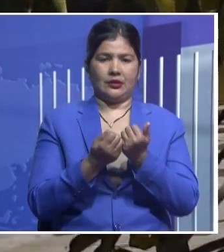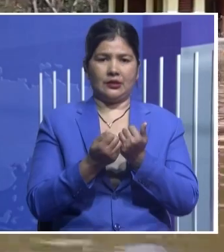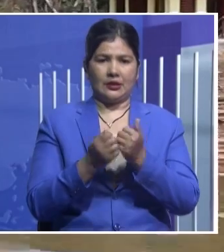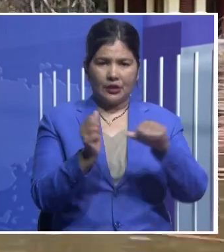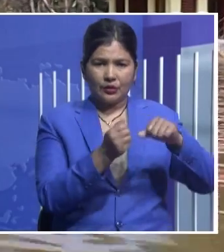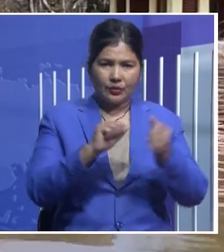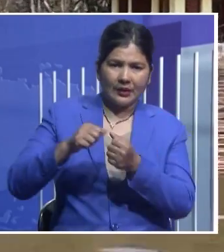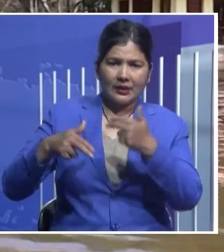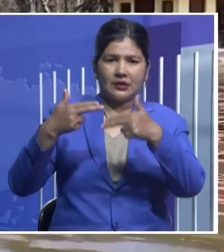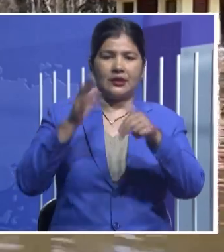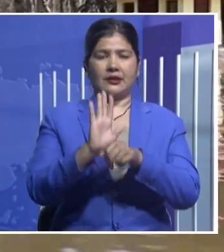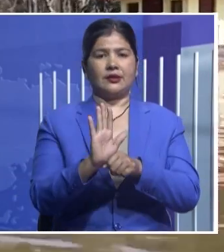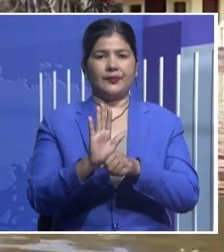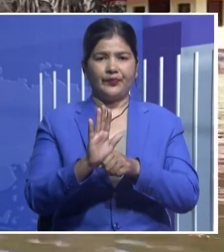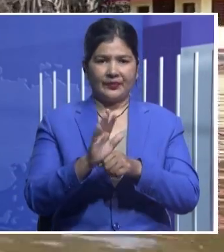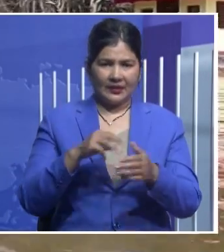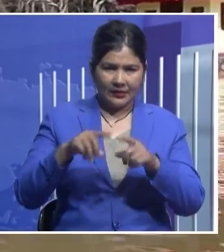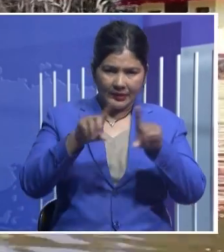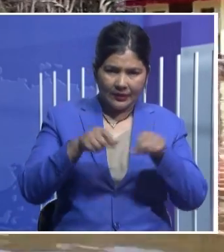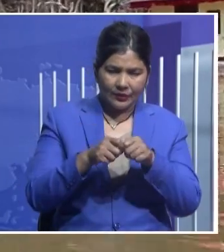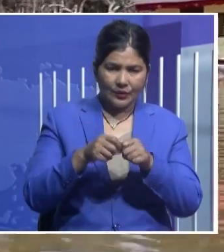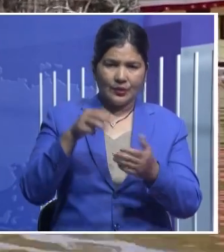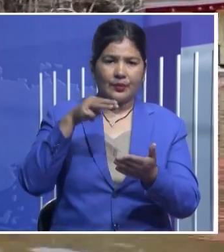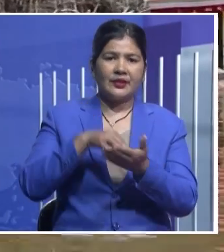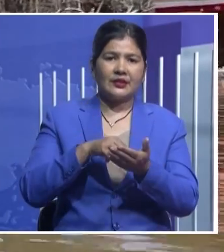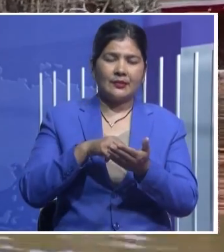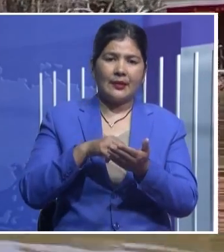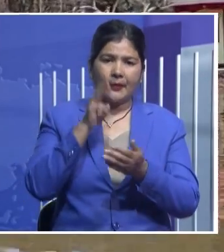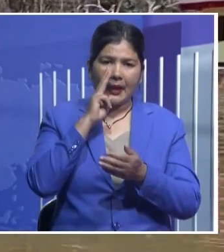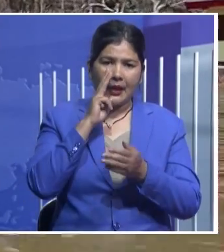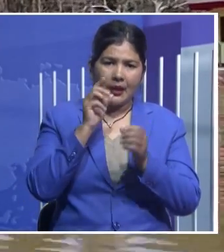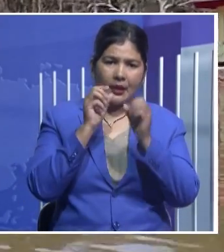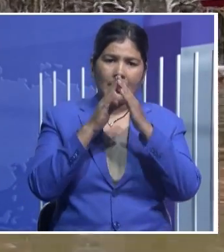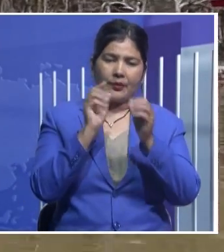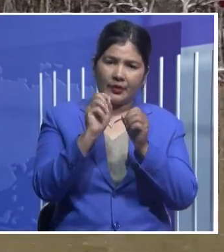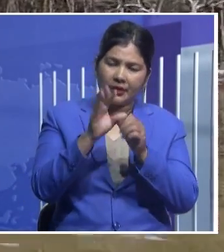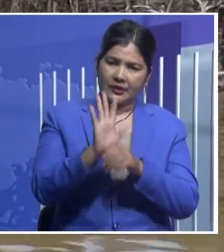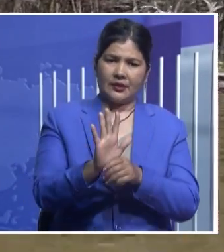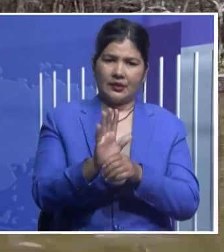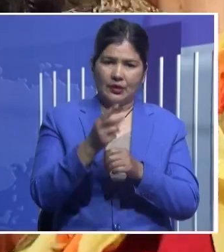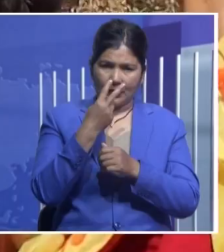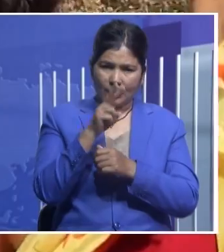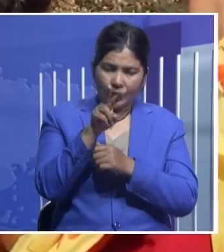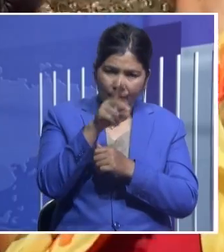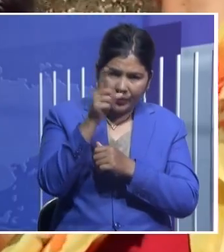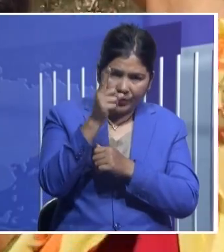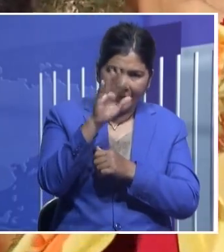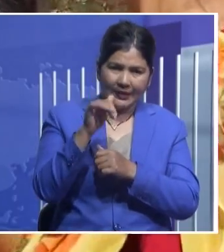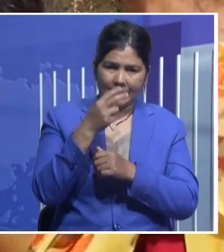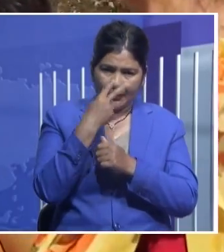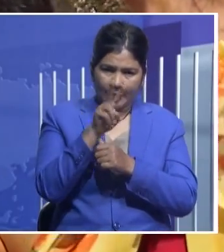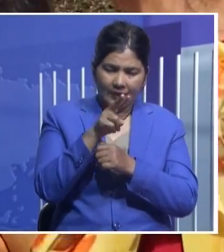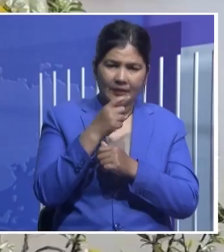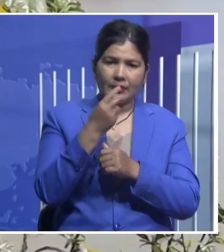डुङ्गा चलाइन्छ। तालको बिचमा मन्दिर छ। मेला महोत्सव लाग्दा रमाउनको लागि ताल क्षेत्रमा घुम्न आएको पर्यटक संगीता